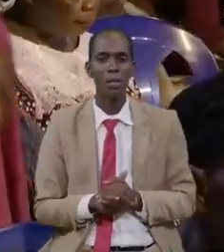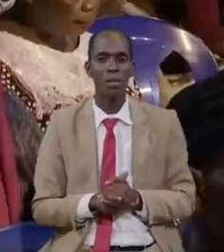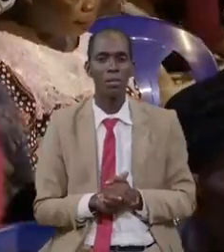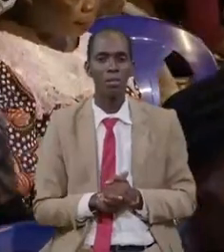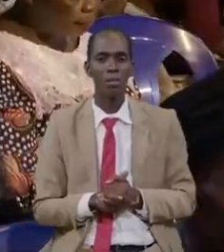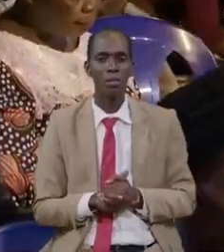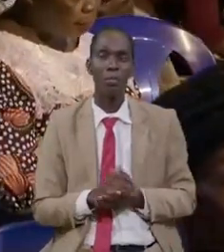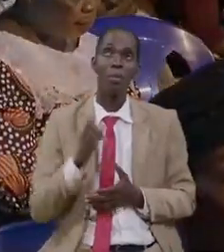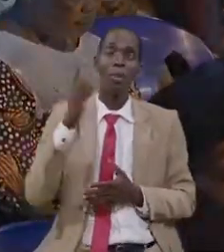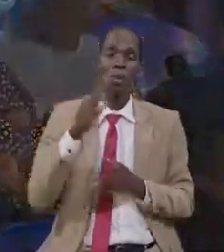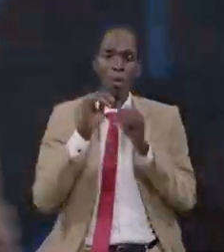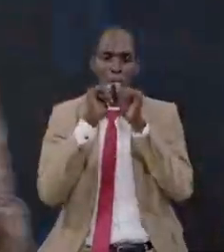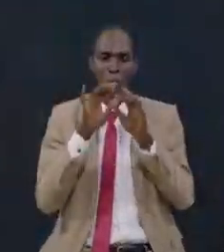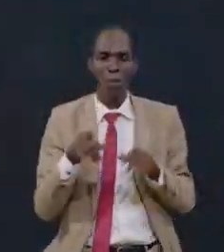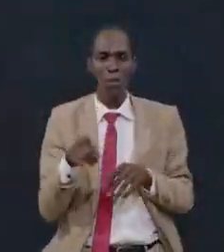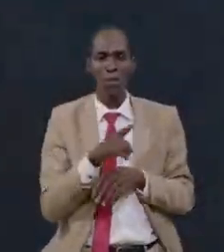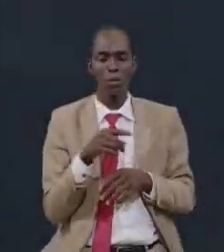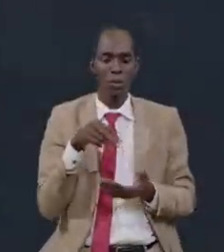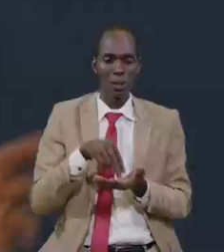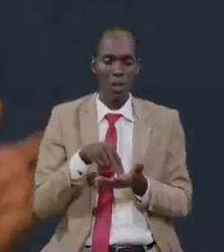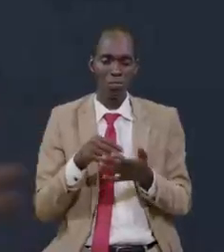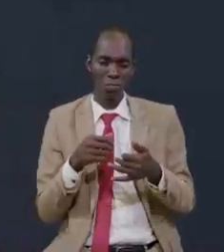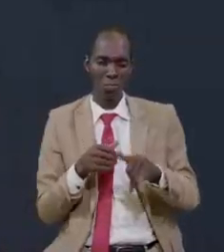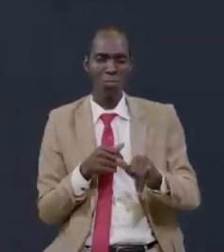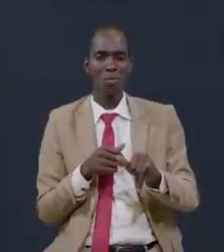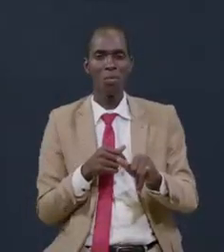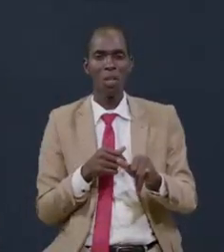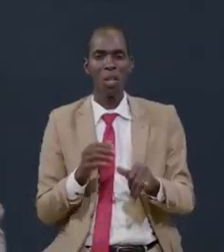Que Dieu vous bénisse, toujours debout.